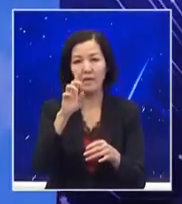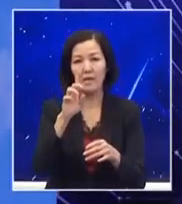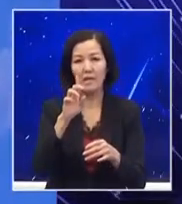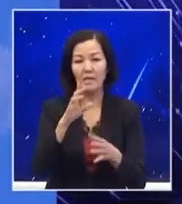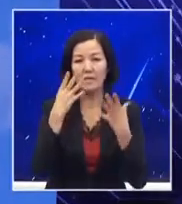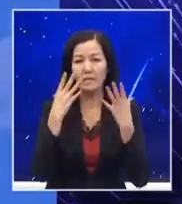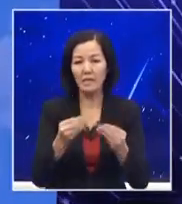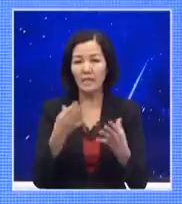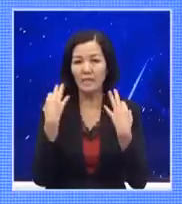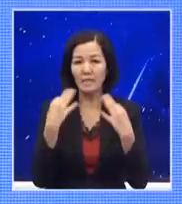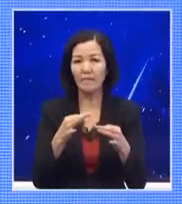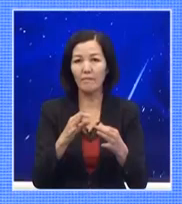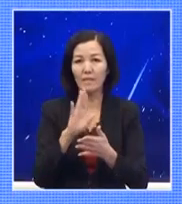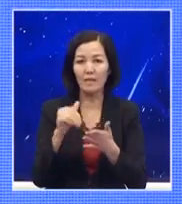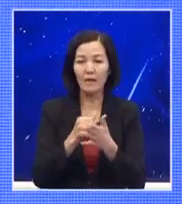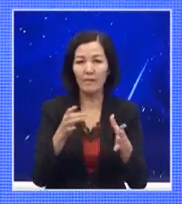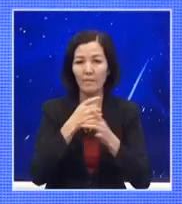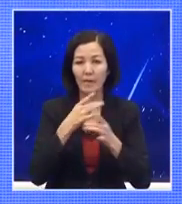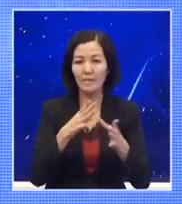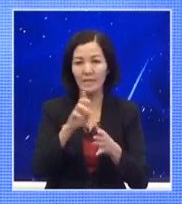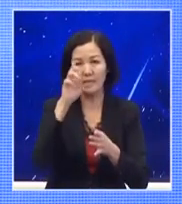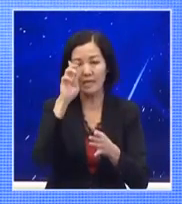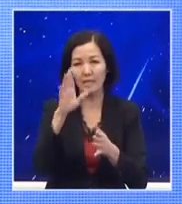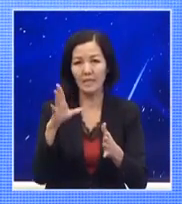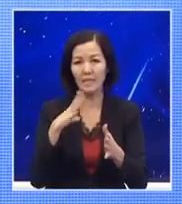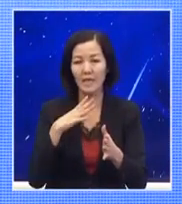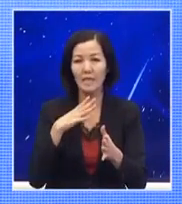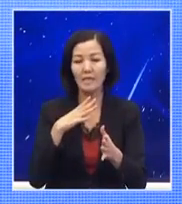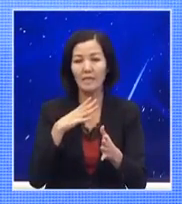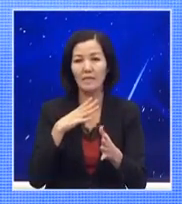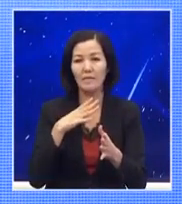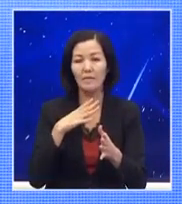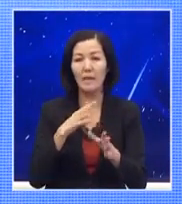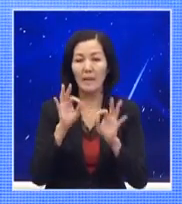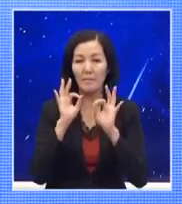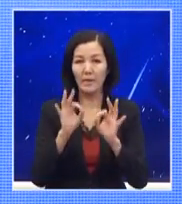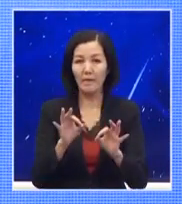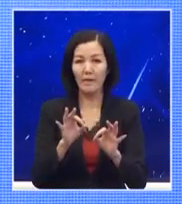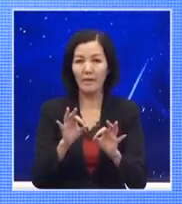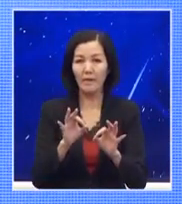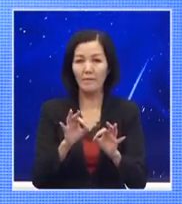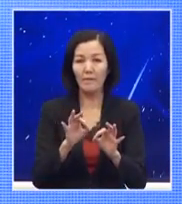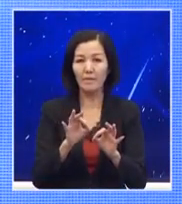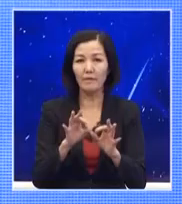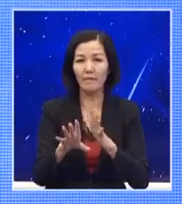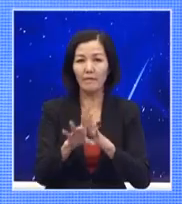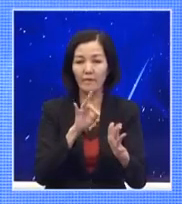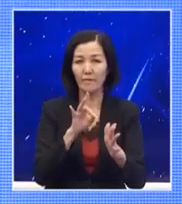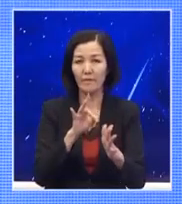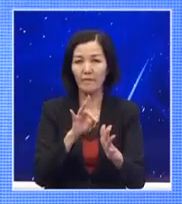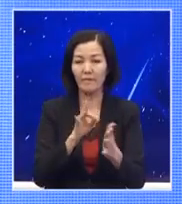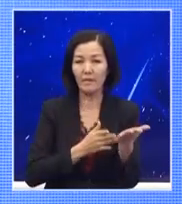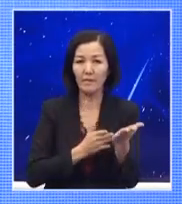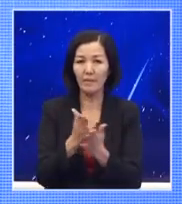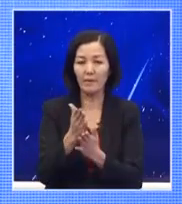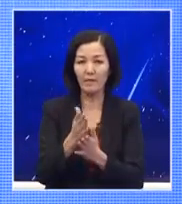День независимости, как главный праздник страны, стал олицетворением правильности выбора избранного курса